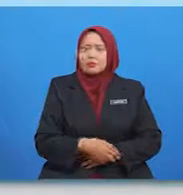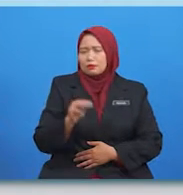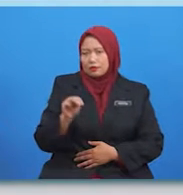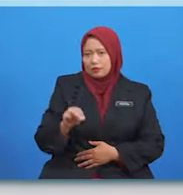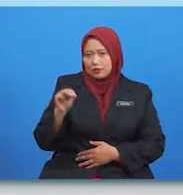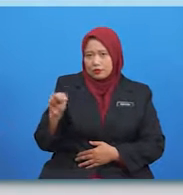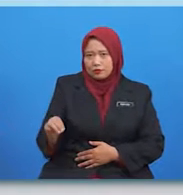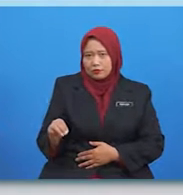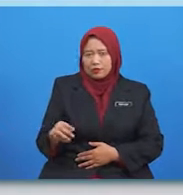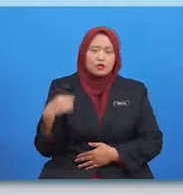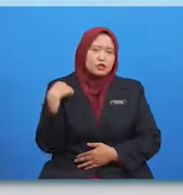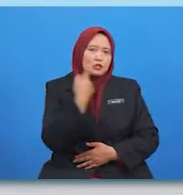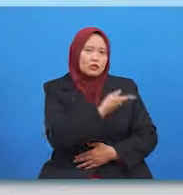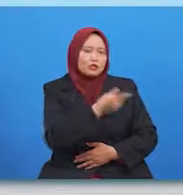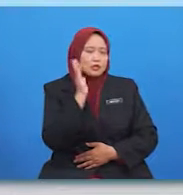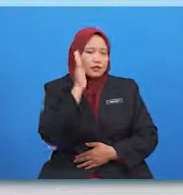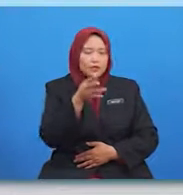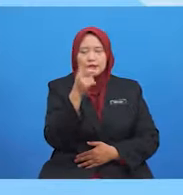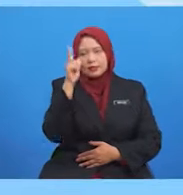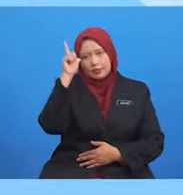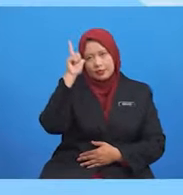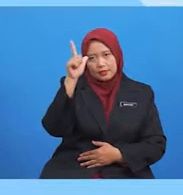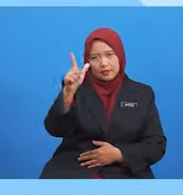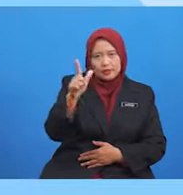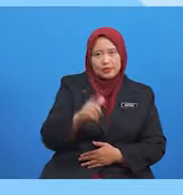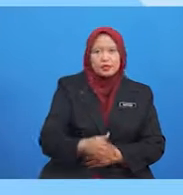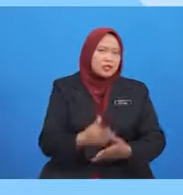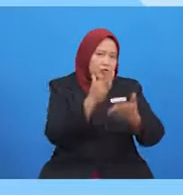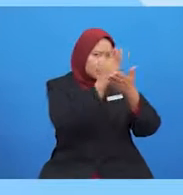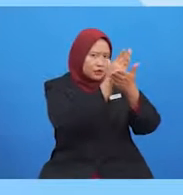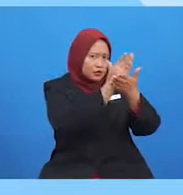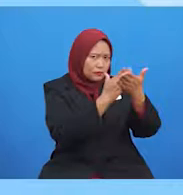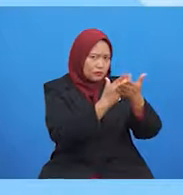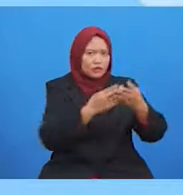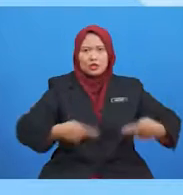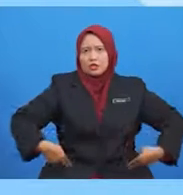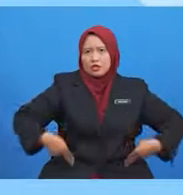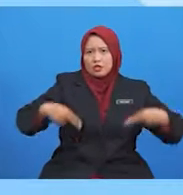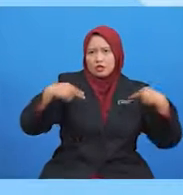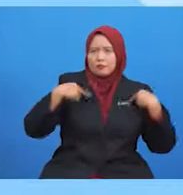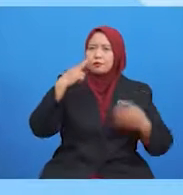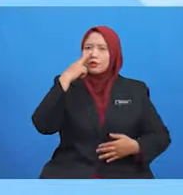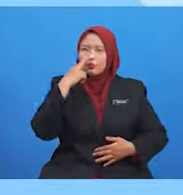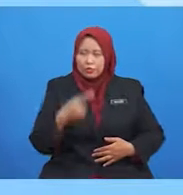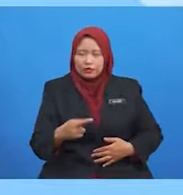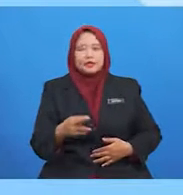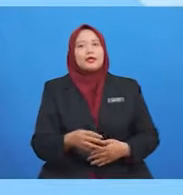Murid-murid sekalian, kita akan melihat pula tentang separuh hayat perebutan radioaktif.